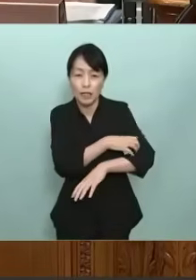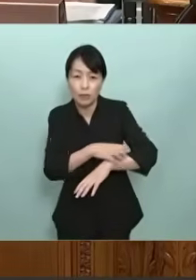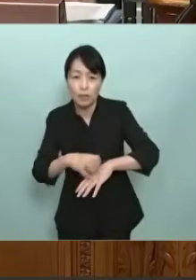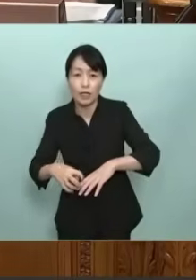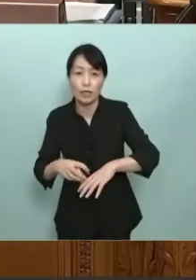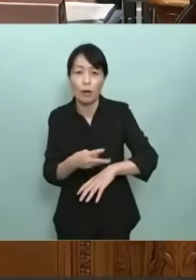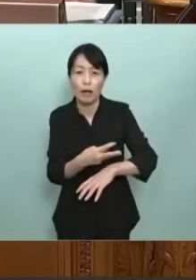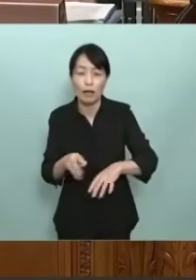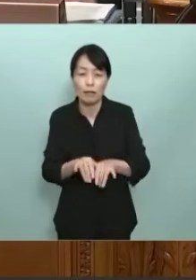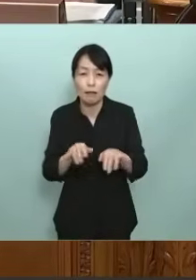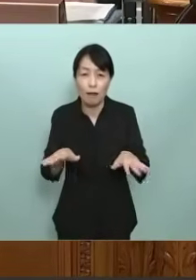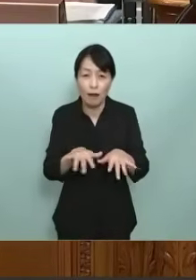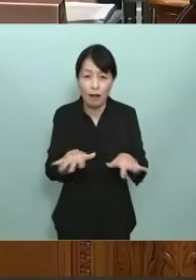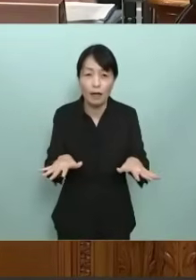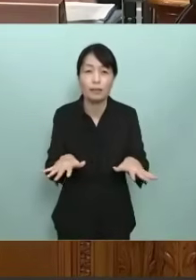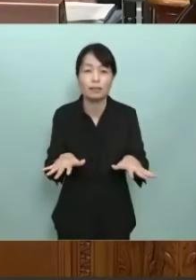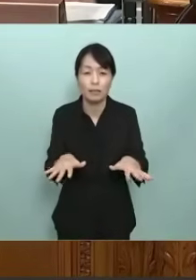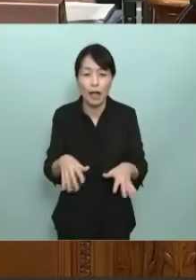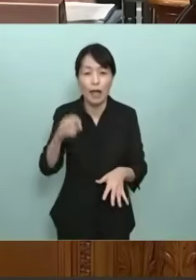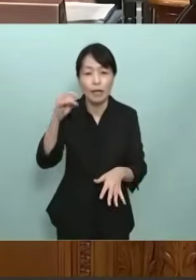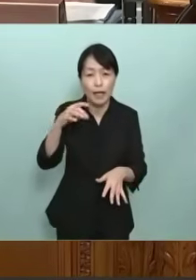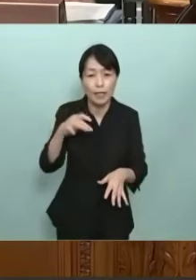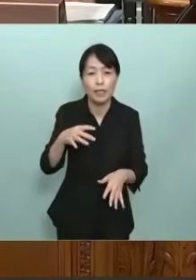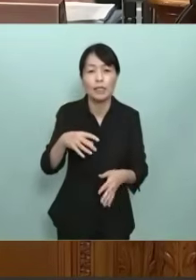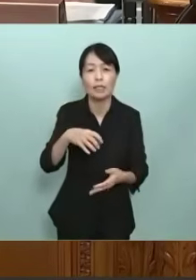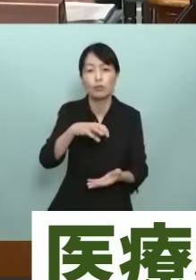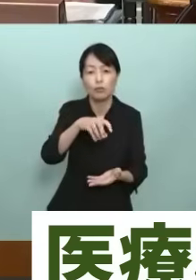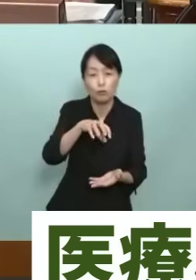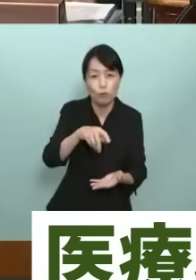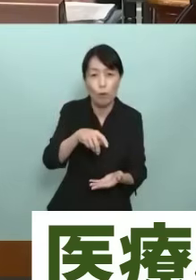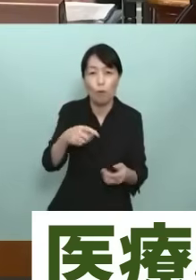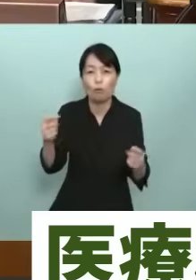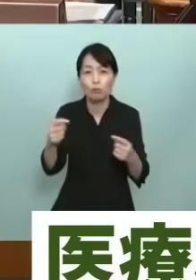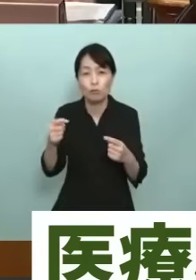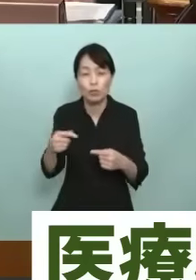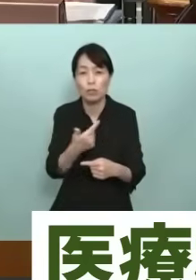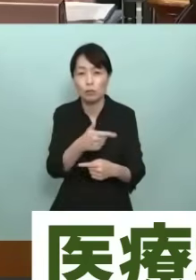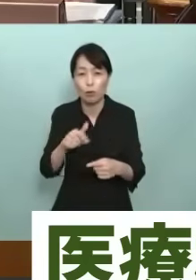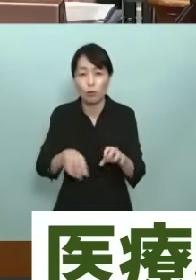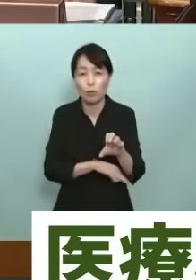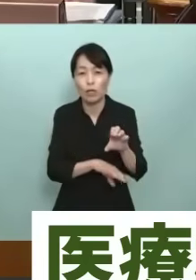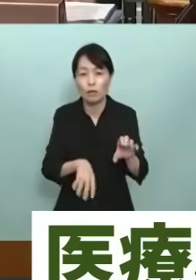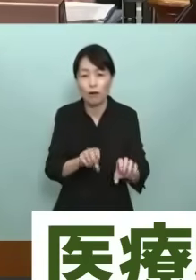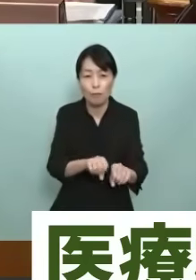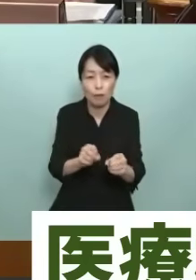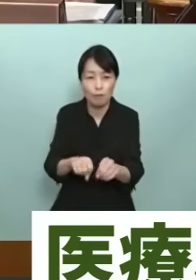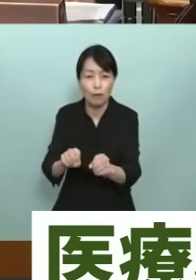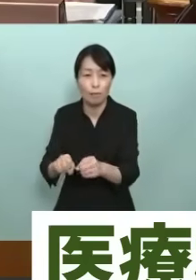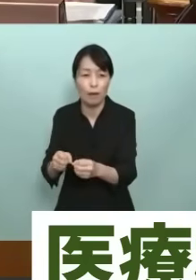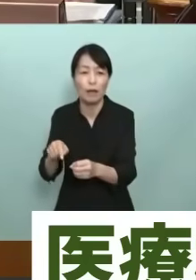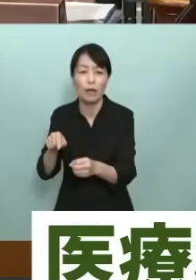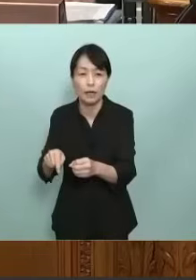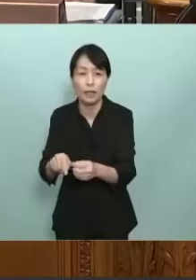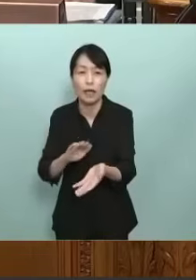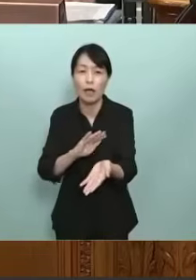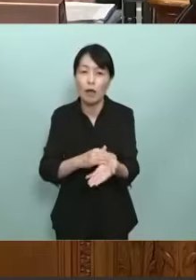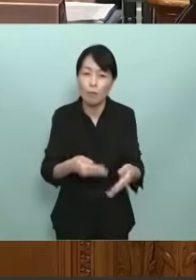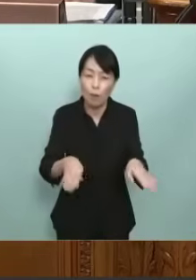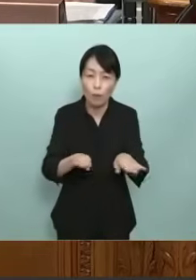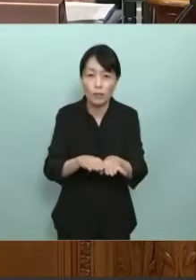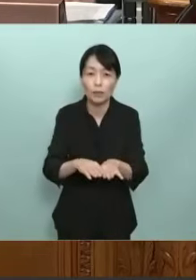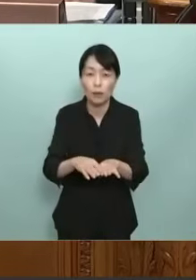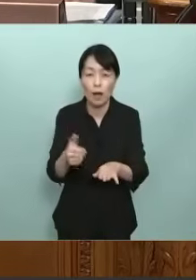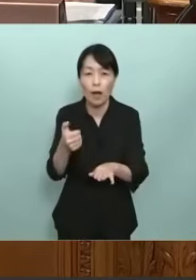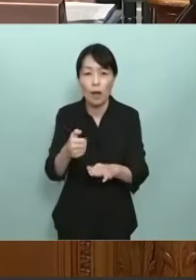電気水道通信などのインフラが断され医療機関や老人施設も被災しました